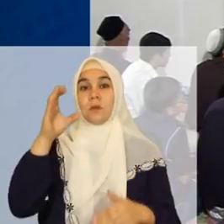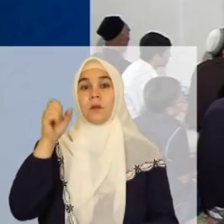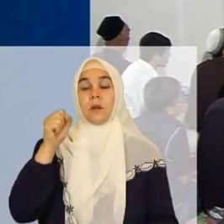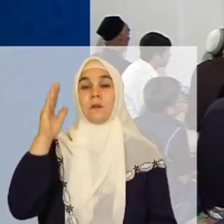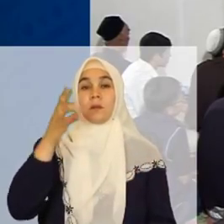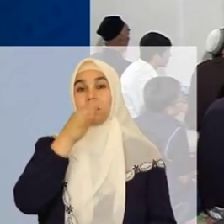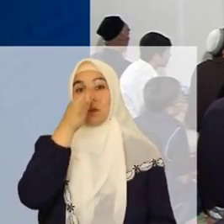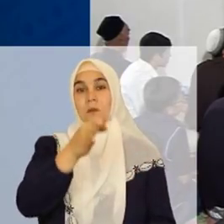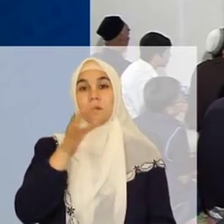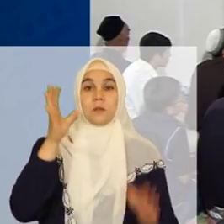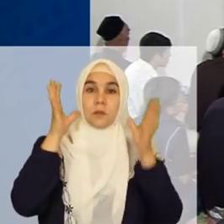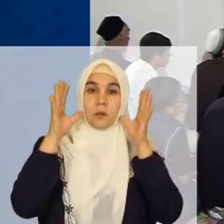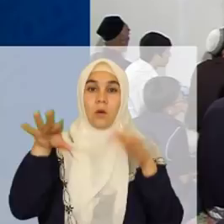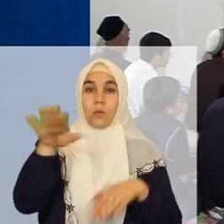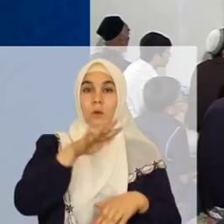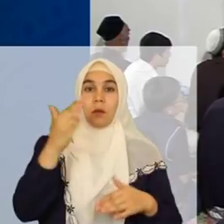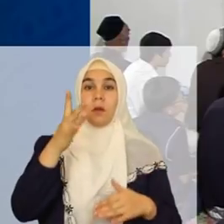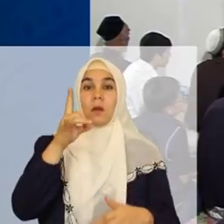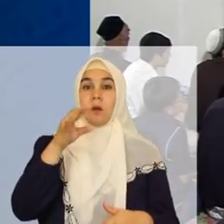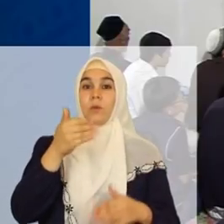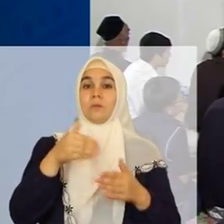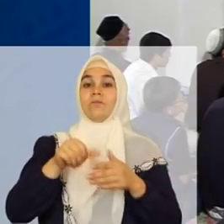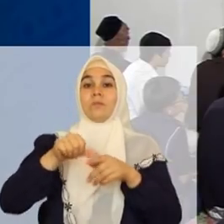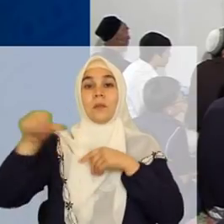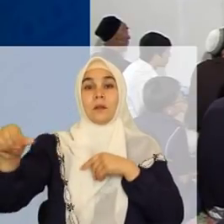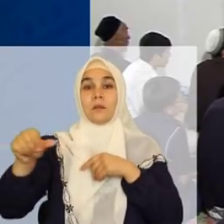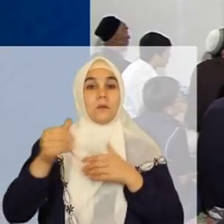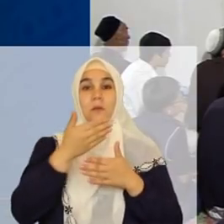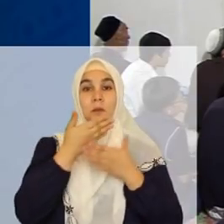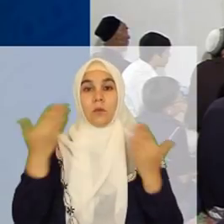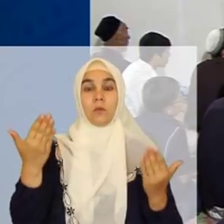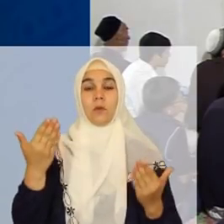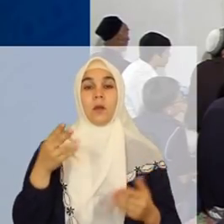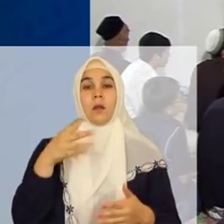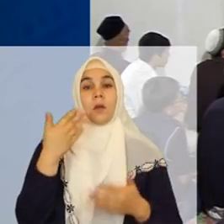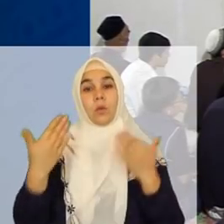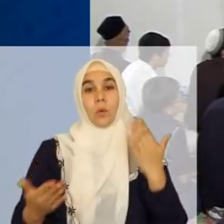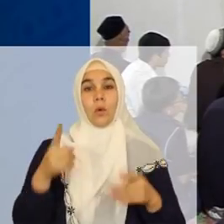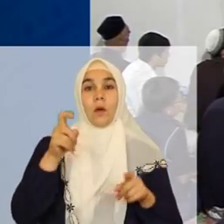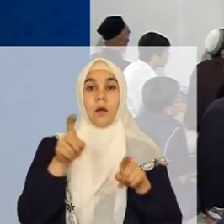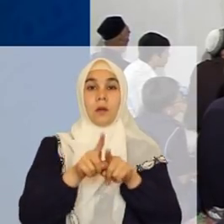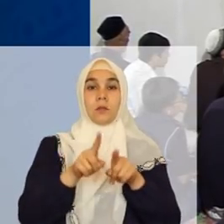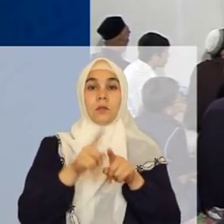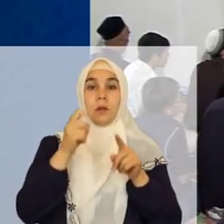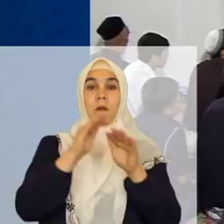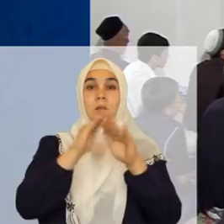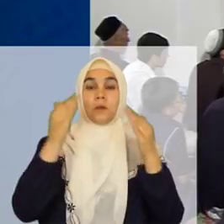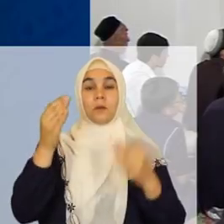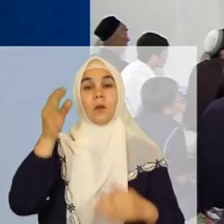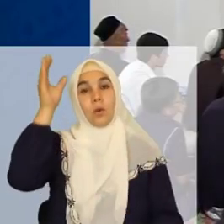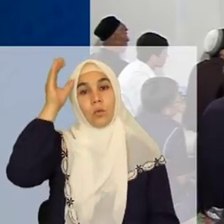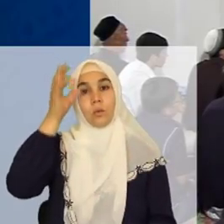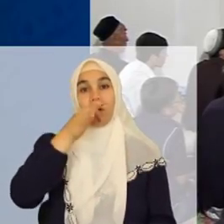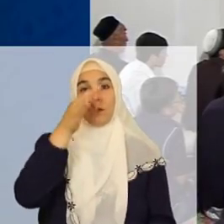alayhisolatu vasallam aytganlar, islomda rahbaniyat yo'q, tarki dunyochilik yo'q. Lekin haj deydi